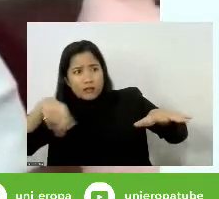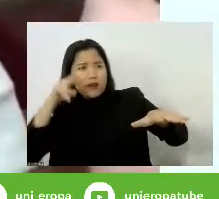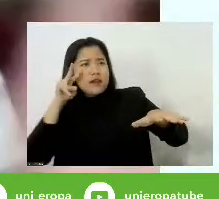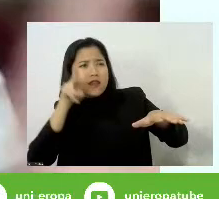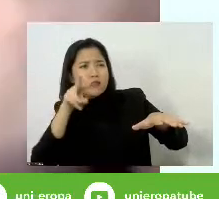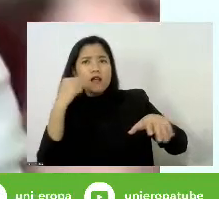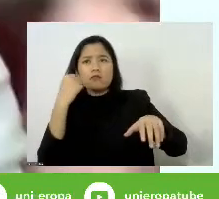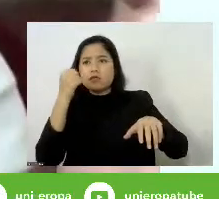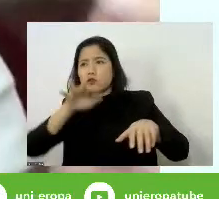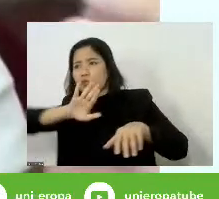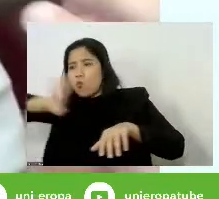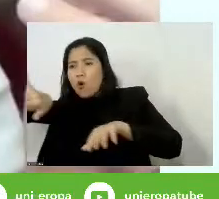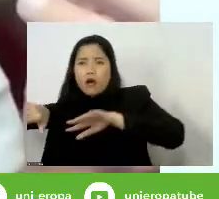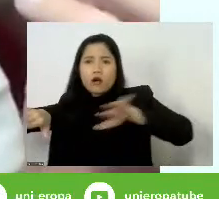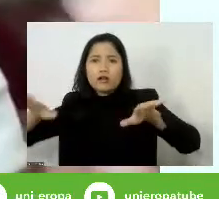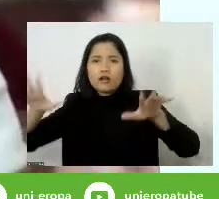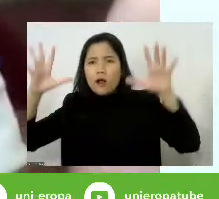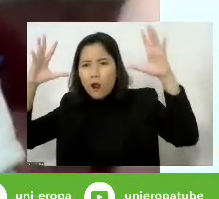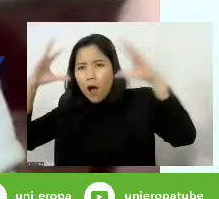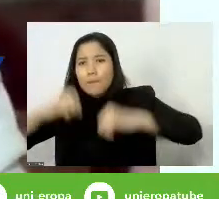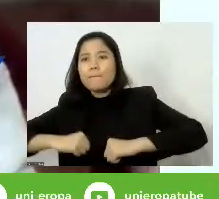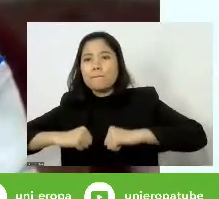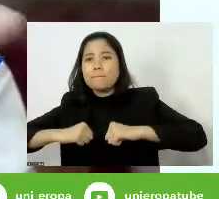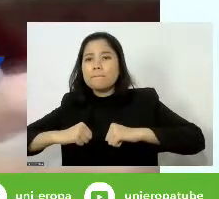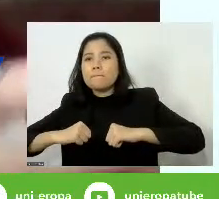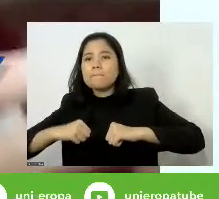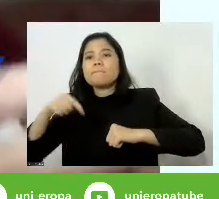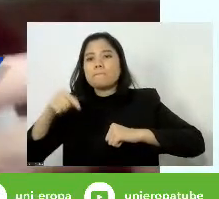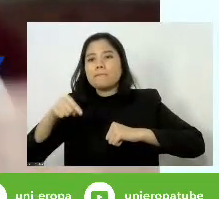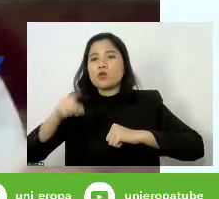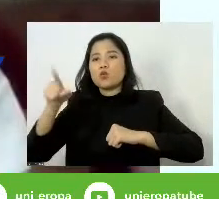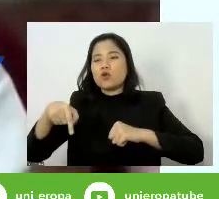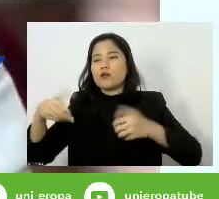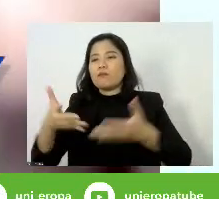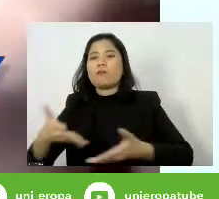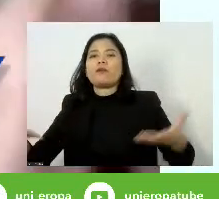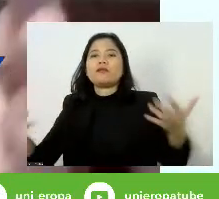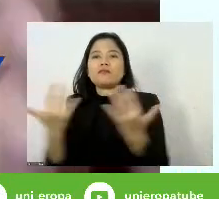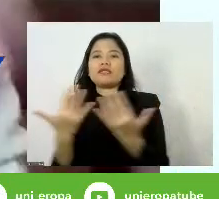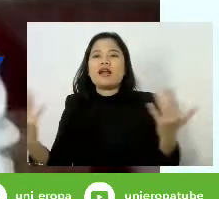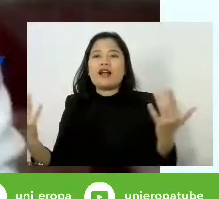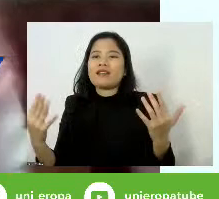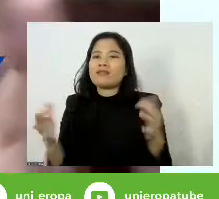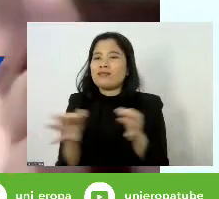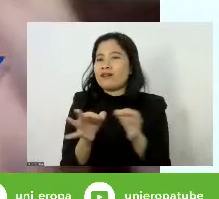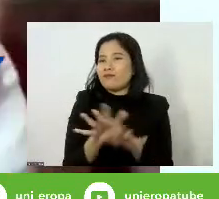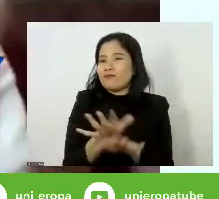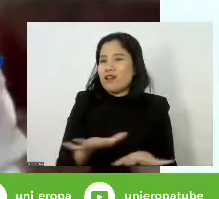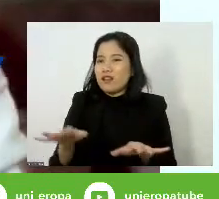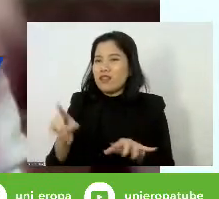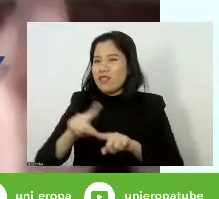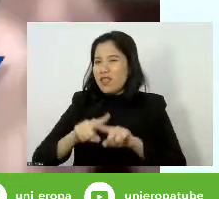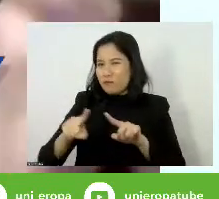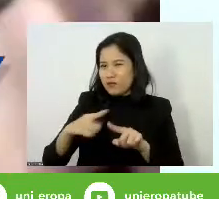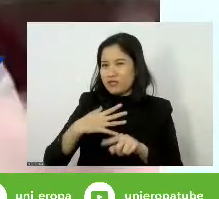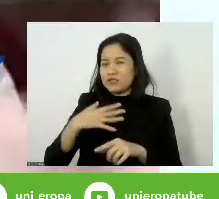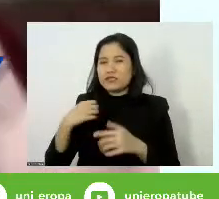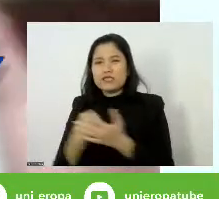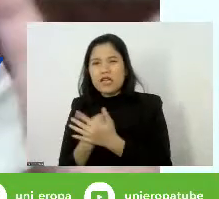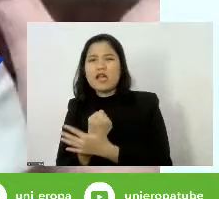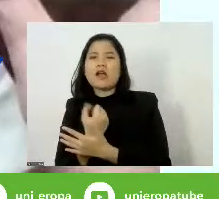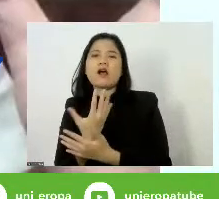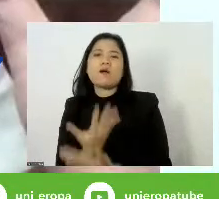kiri-kanan dan itu yang yang kita lihat di Hai masyarakat pesisir sayang sayangnya sayangnya adalah